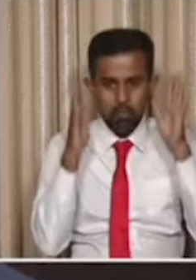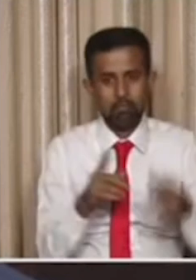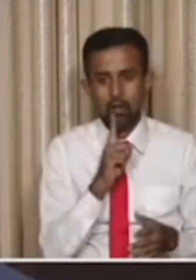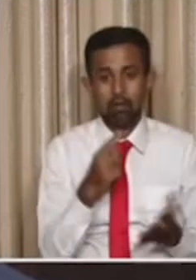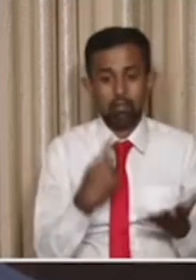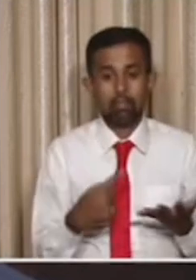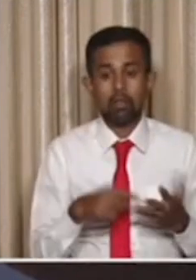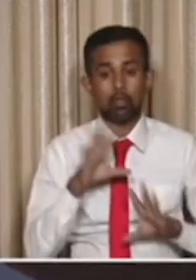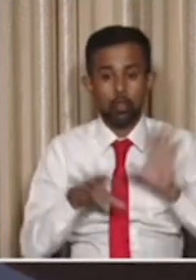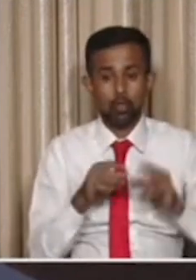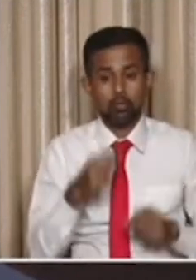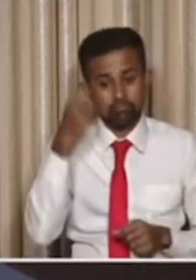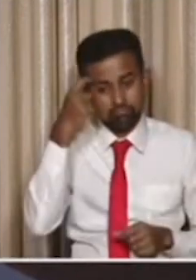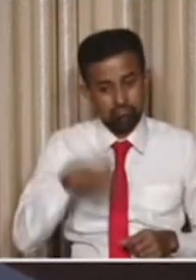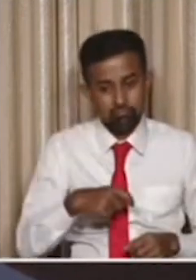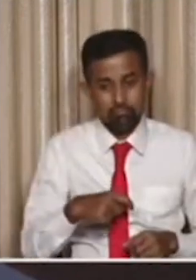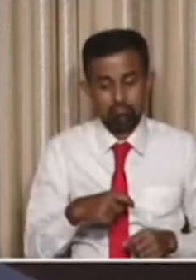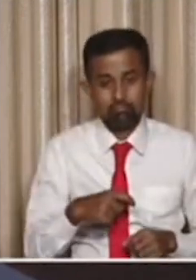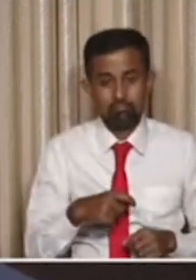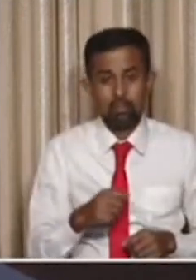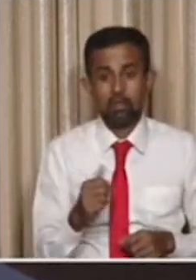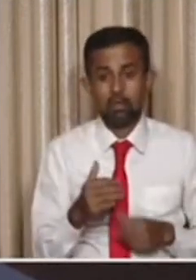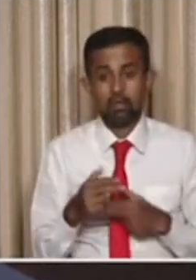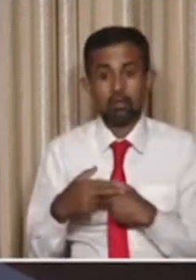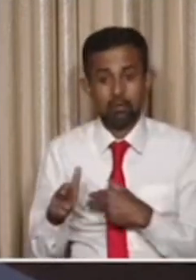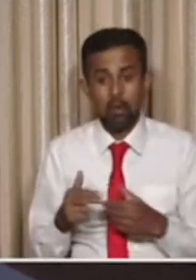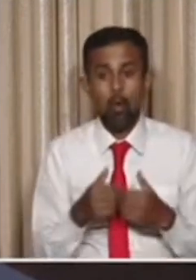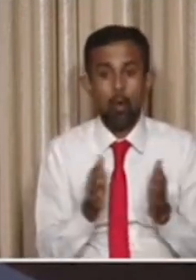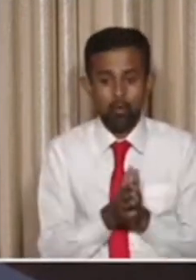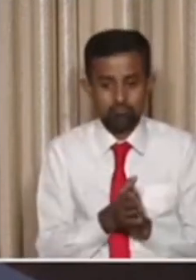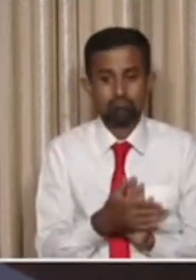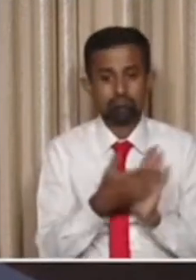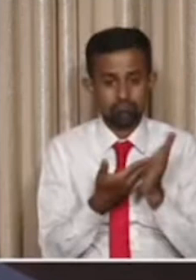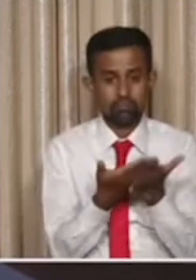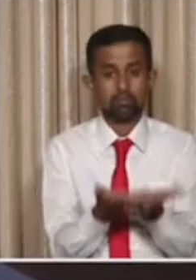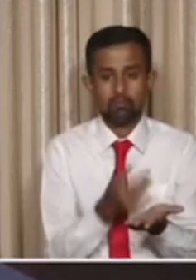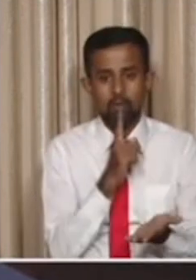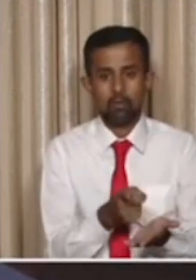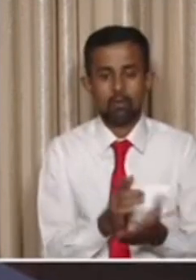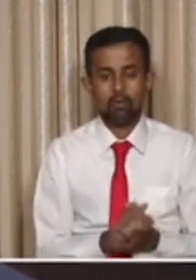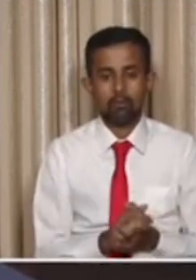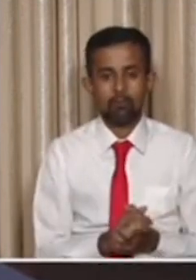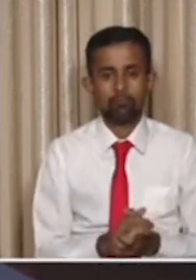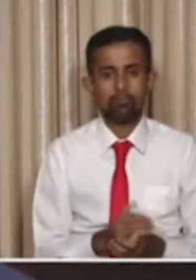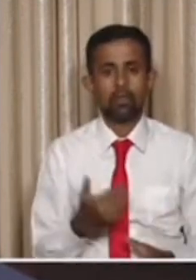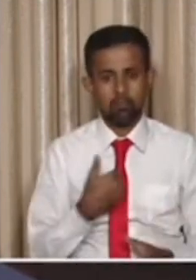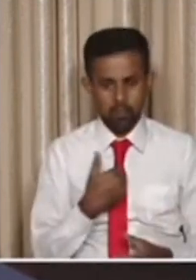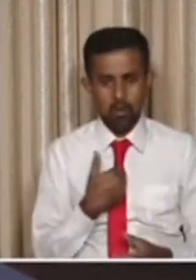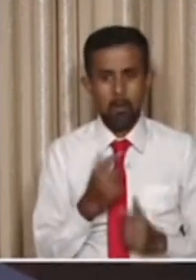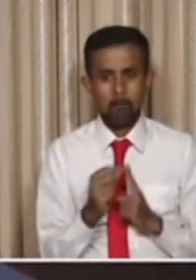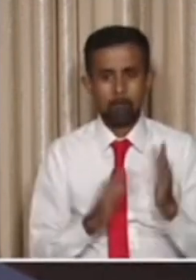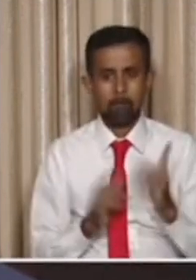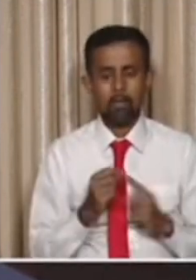කාරණා දත්ත සාක්ෂි හේතු ඔක්කොම ඉදිරිපත් කළා මම මේ කියන්නේ එහෙම එහෙම මම මන්ත්‍රීවරයෙක්